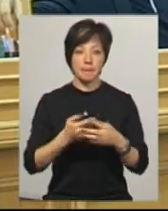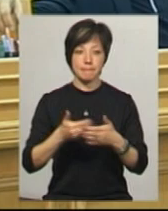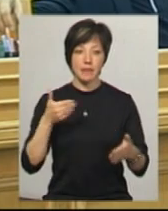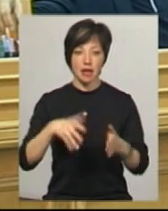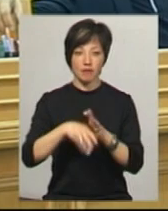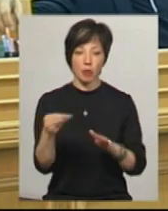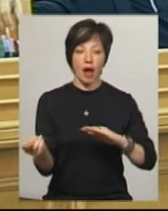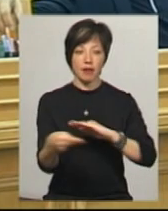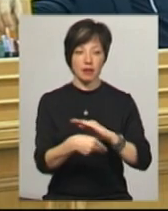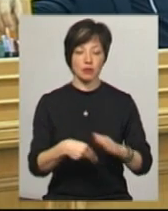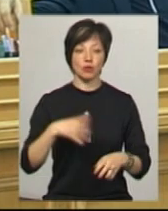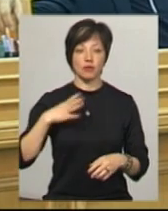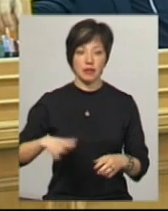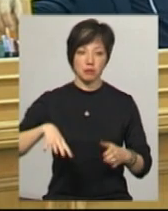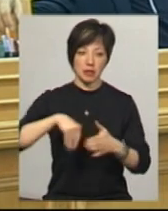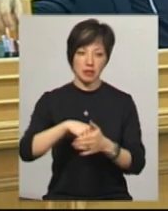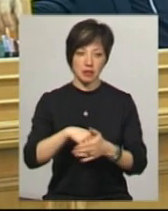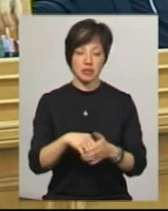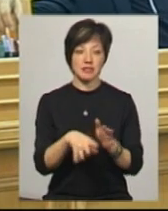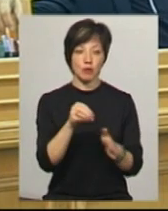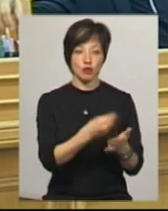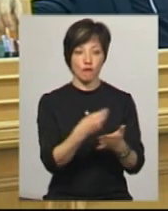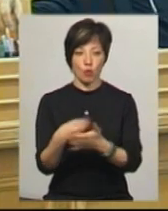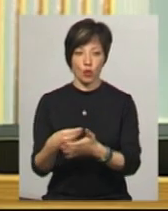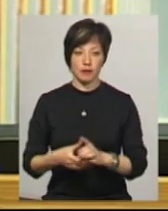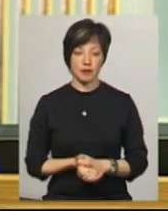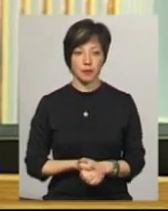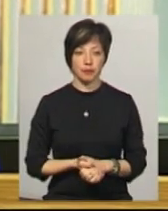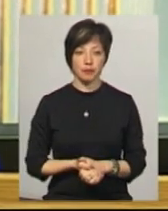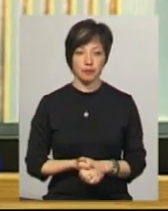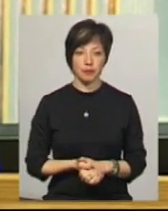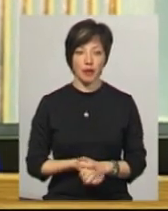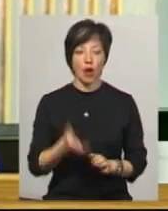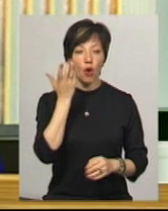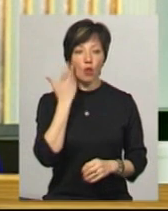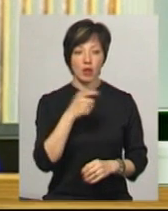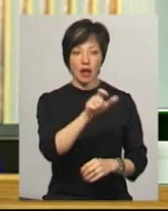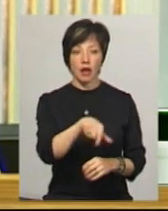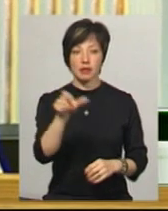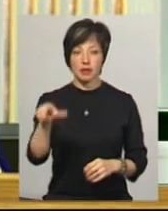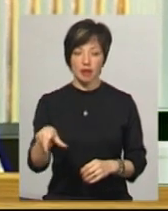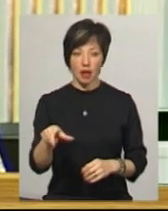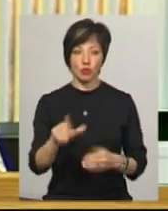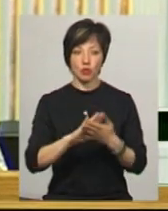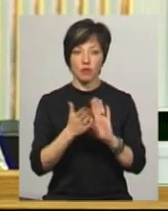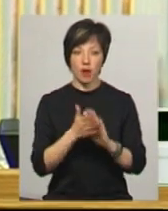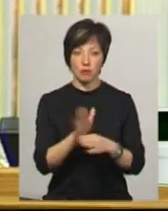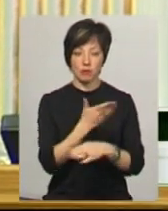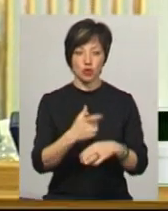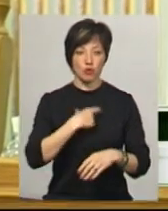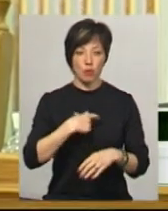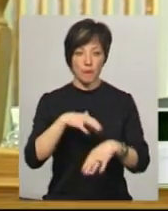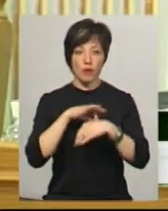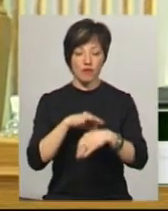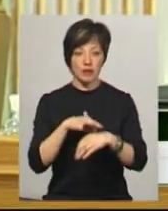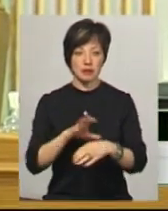передвиборна агітація, за яку доведеться платити з виборчих фондів. Коли кандидати домовляються між собою по проведенню, то що ми з